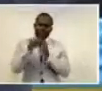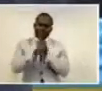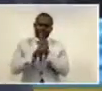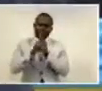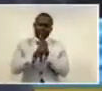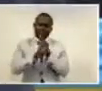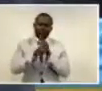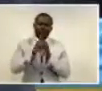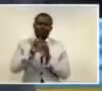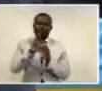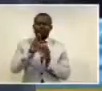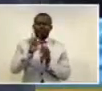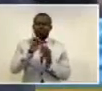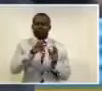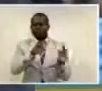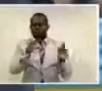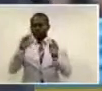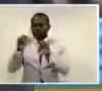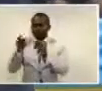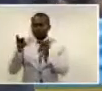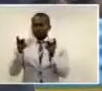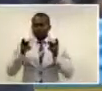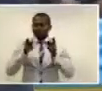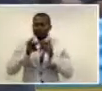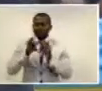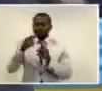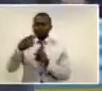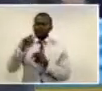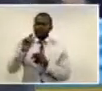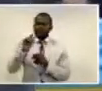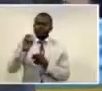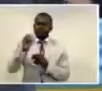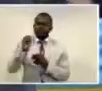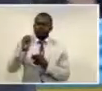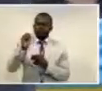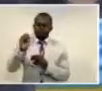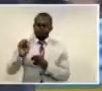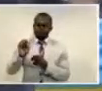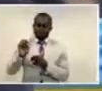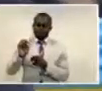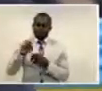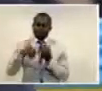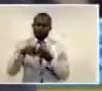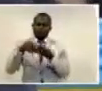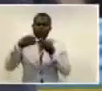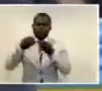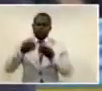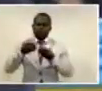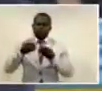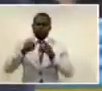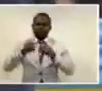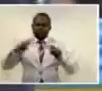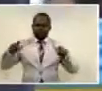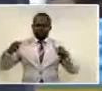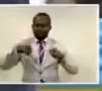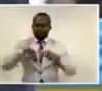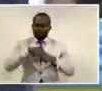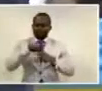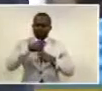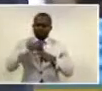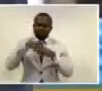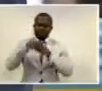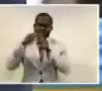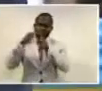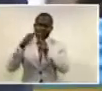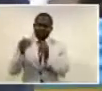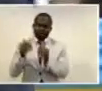Rubavu batwimurira mu kagari ka Gikombe n'uri murenge wa Rubavu baduha inguranwa z'ibibanza twari dufite harimo